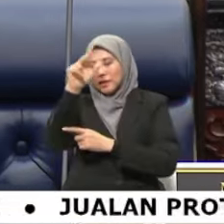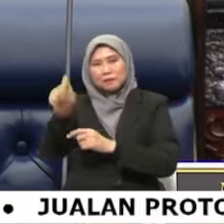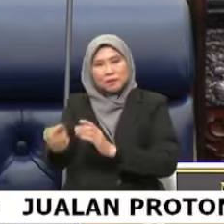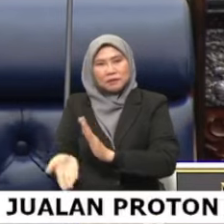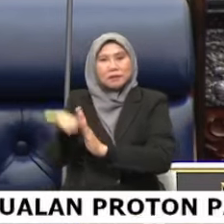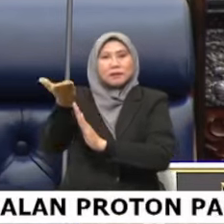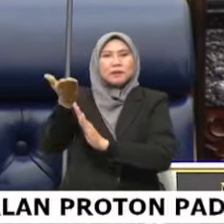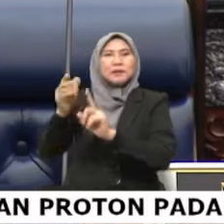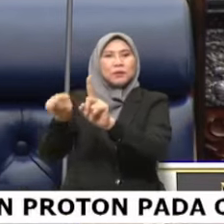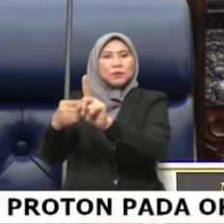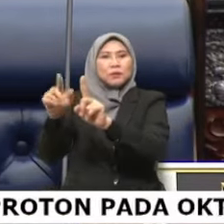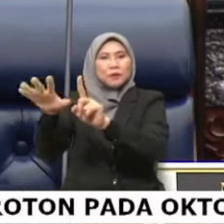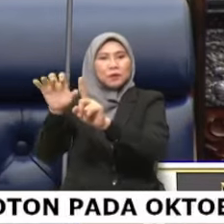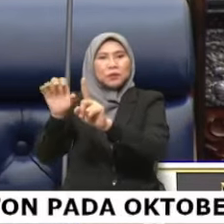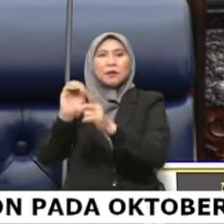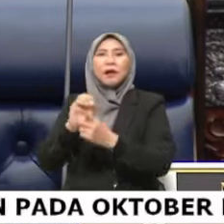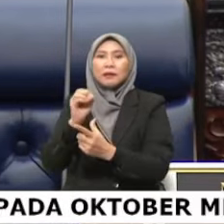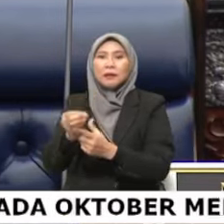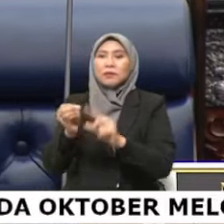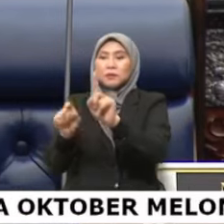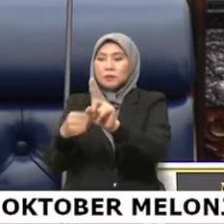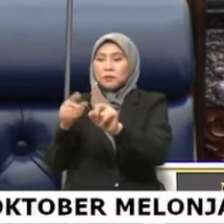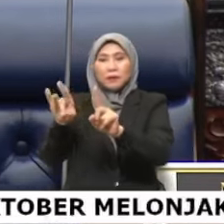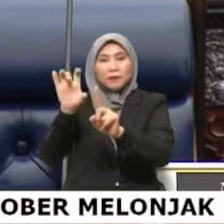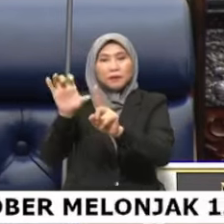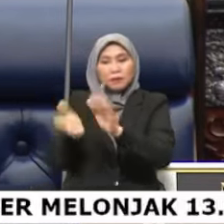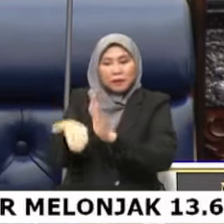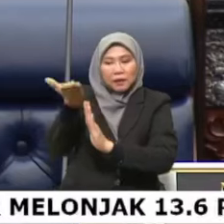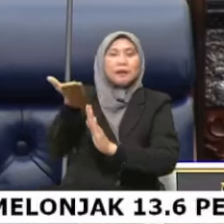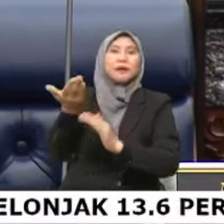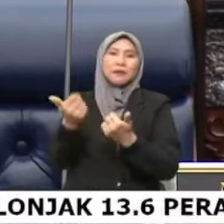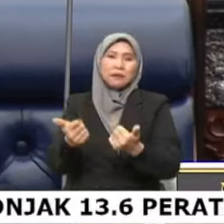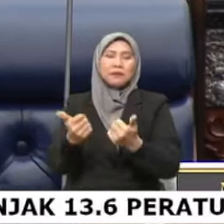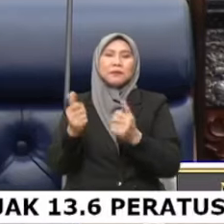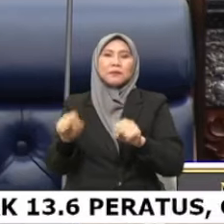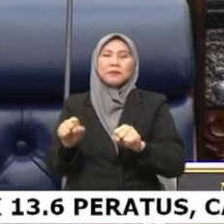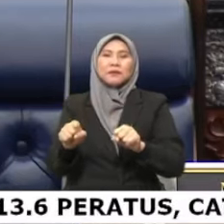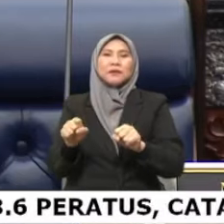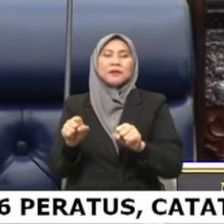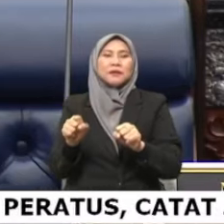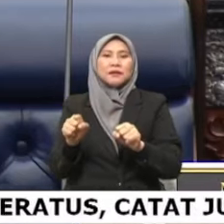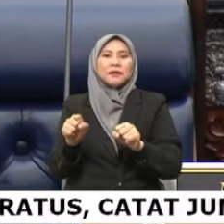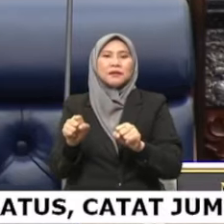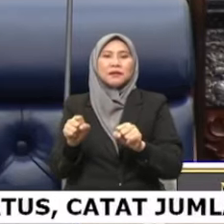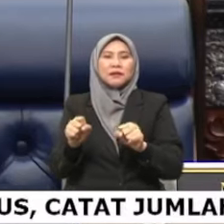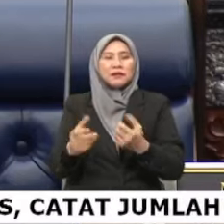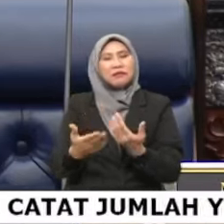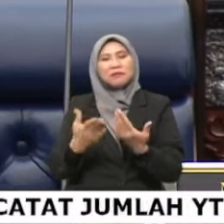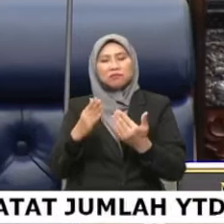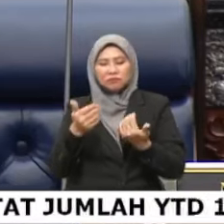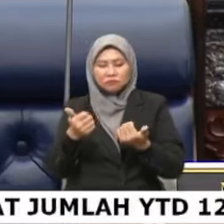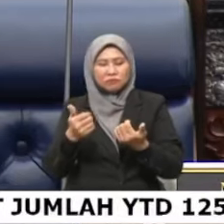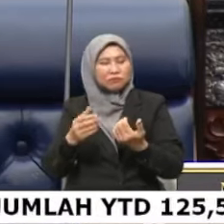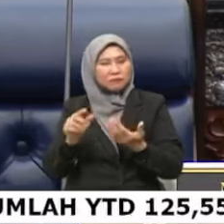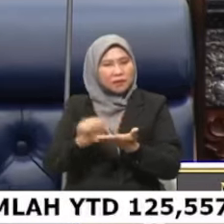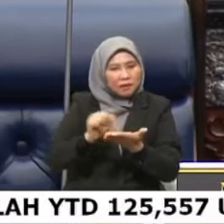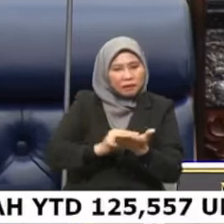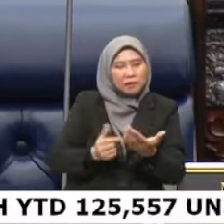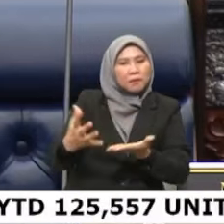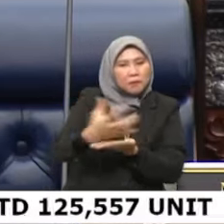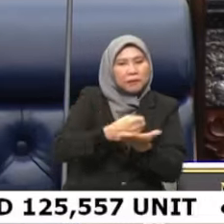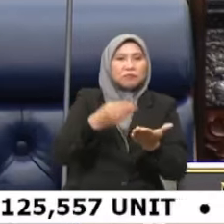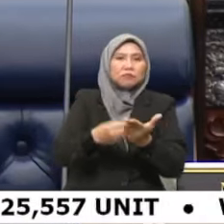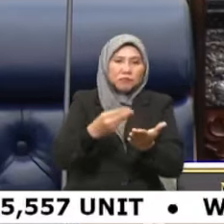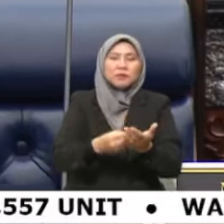kepada RM1,500 ataupun RM1,800. Jadi hak itu boleh menyelesaikan peringkat bawahan. Yang lain itu